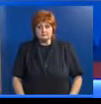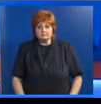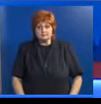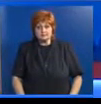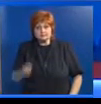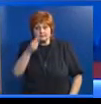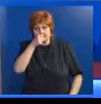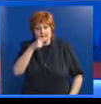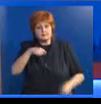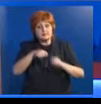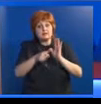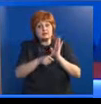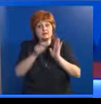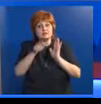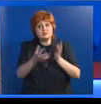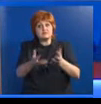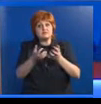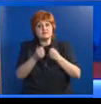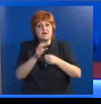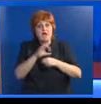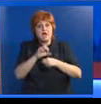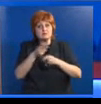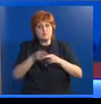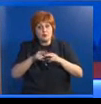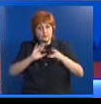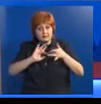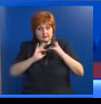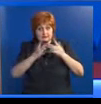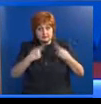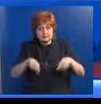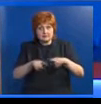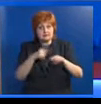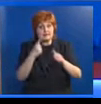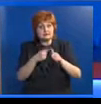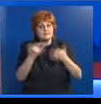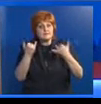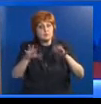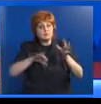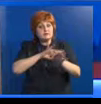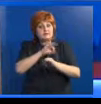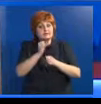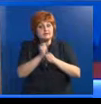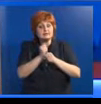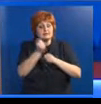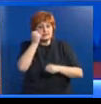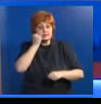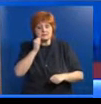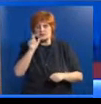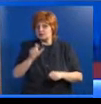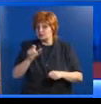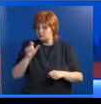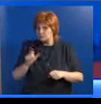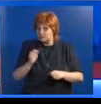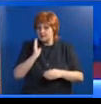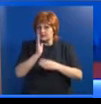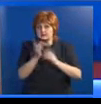В Ставрополе 16 человек взяли в руку азбуку. Азбуку интернета. Именно так называется уникальный проект, созданный для людей преклонного возраста и